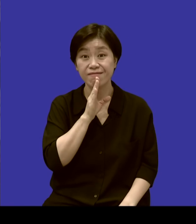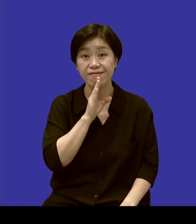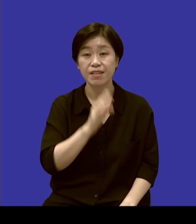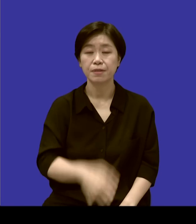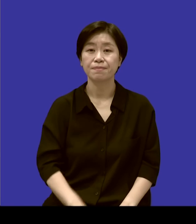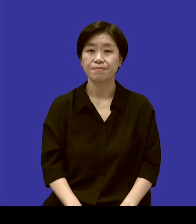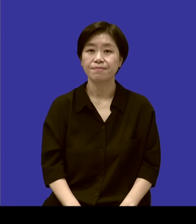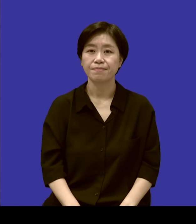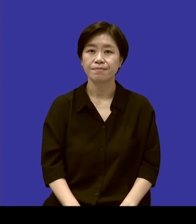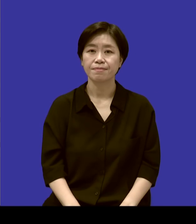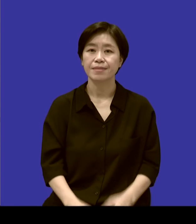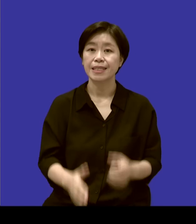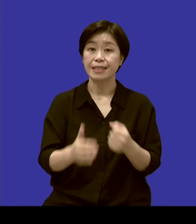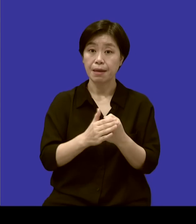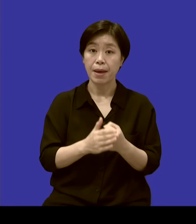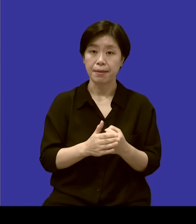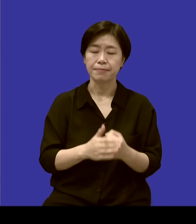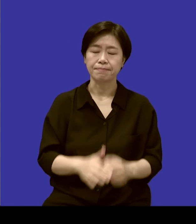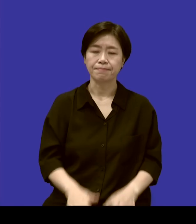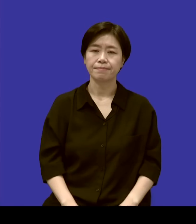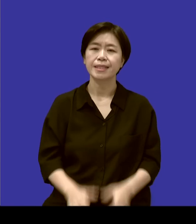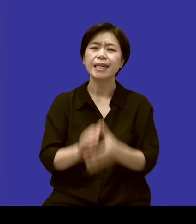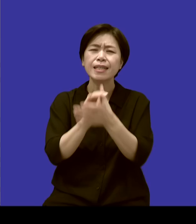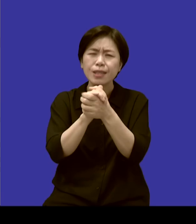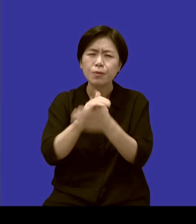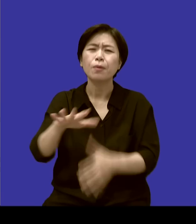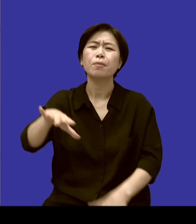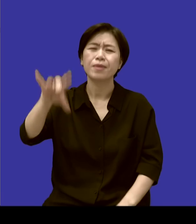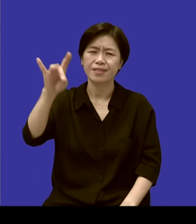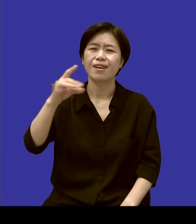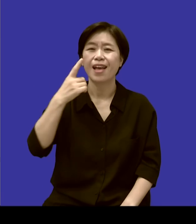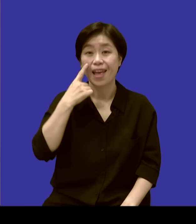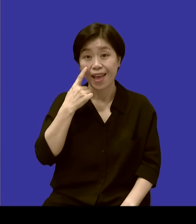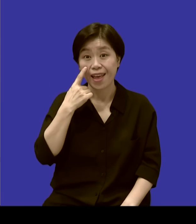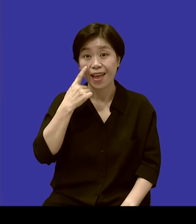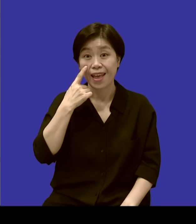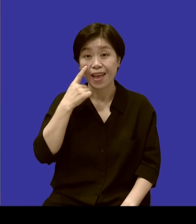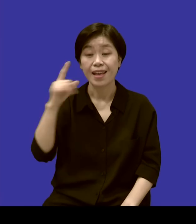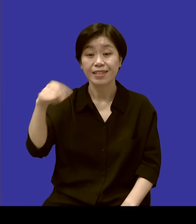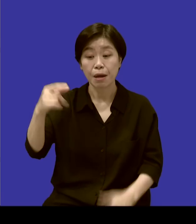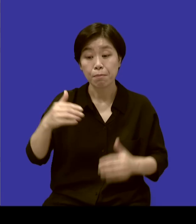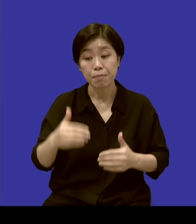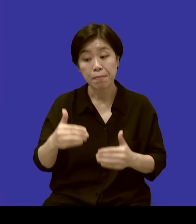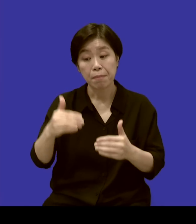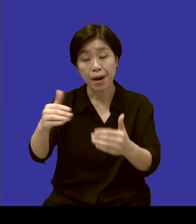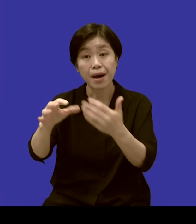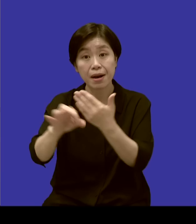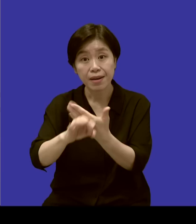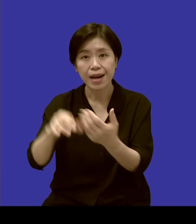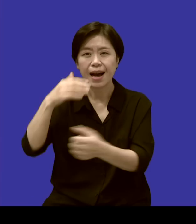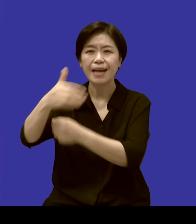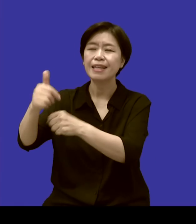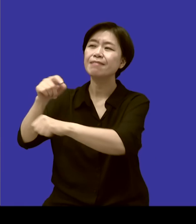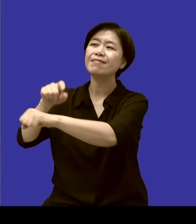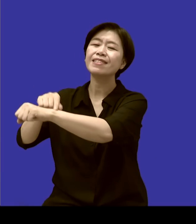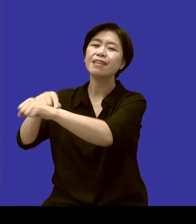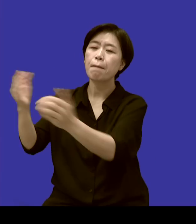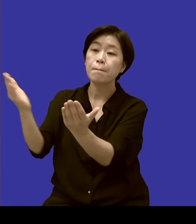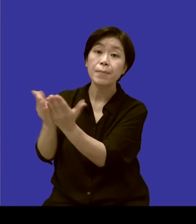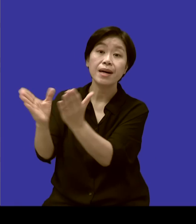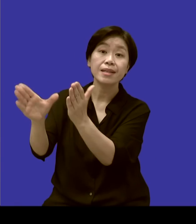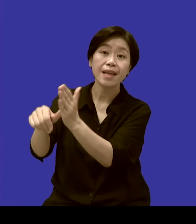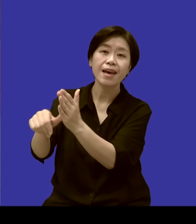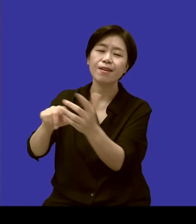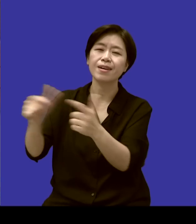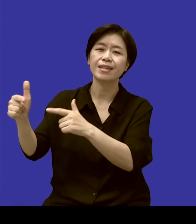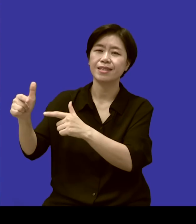있는데 그래서 한 걸음 한 걸음 또 기도하고 기도가 먼저니까 예. 하시다 보면 하나님이 때가 되면 예. 음성을 주실 것